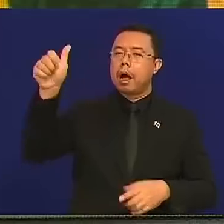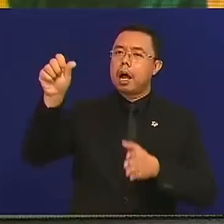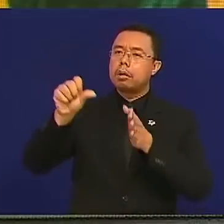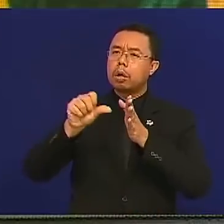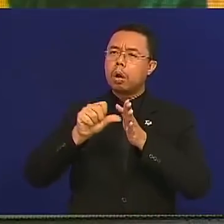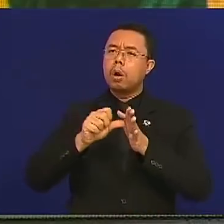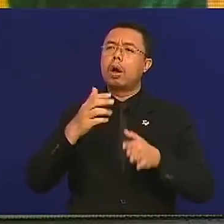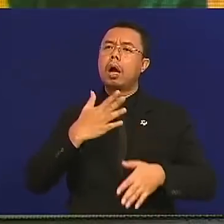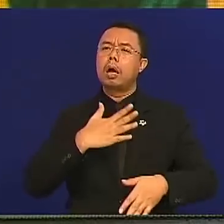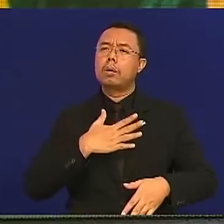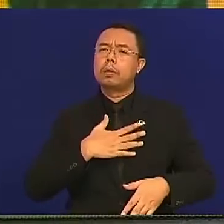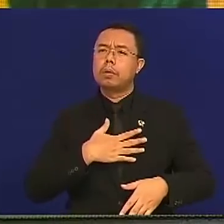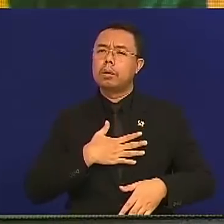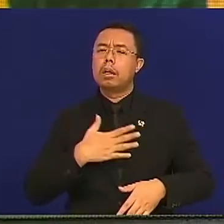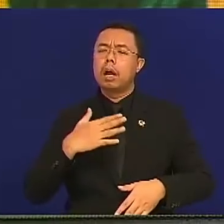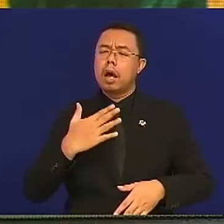tolong aku